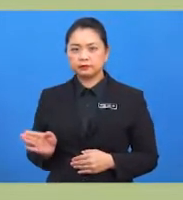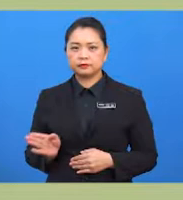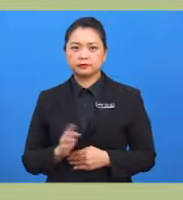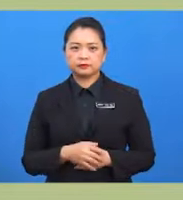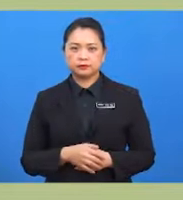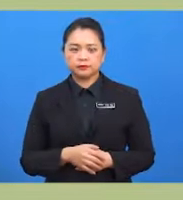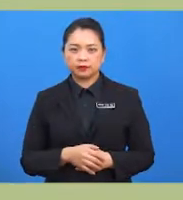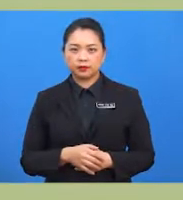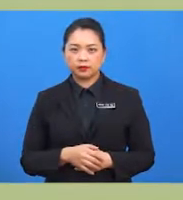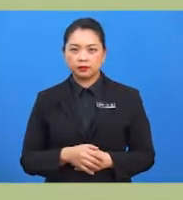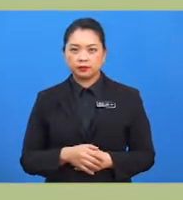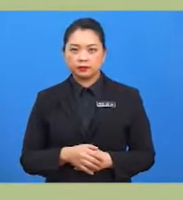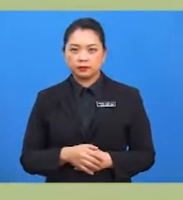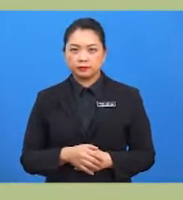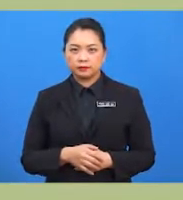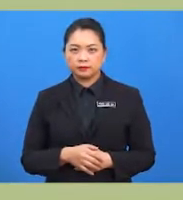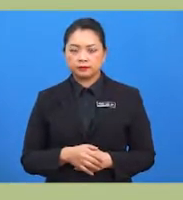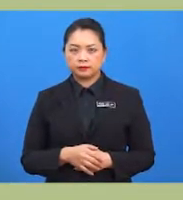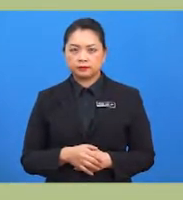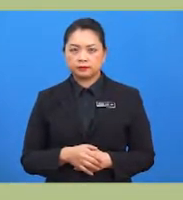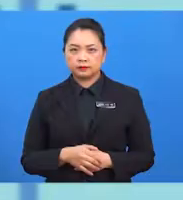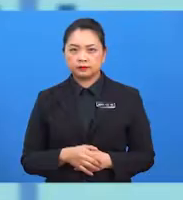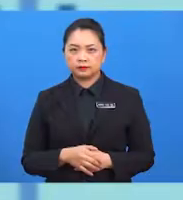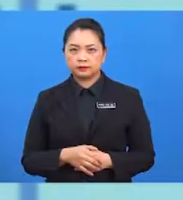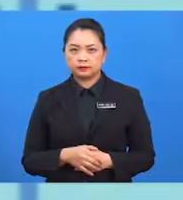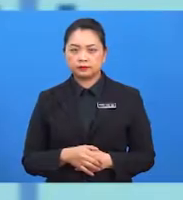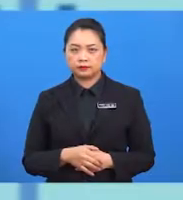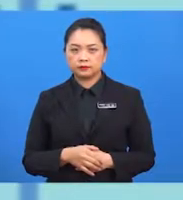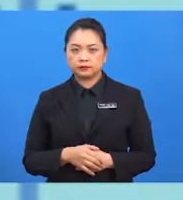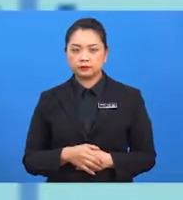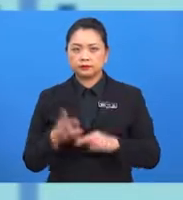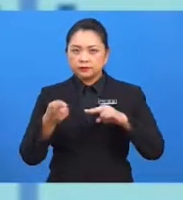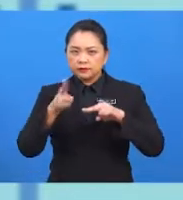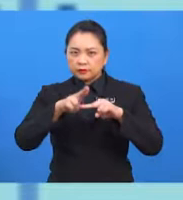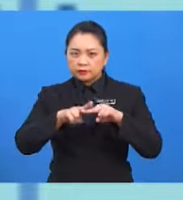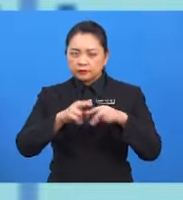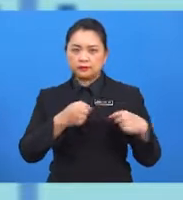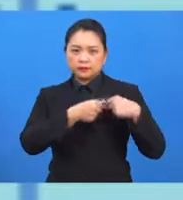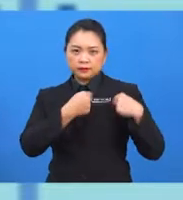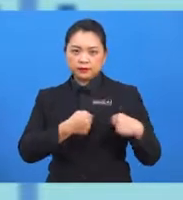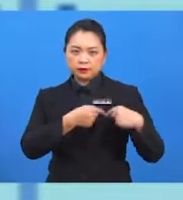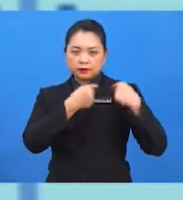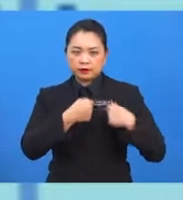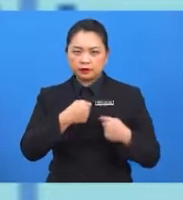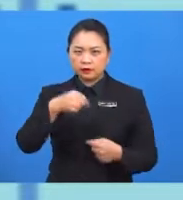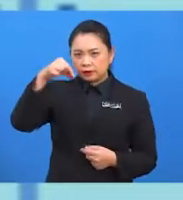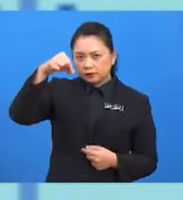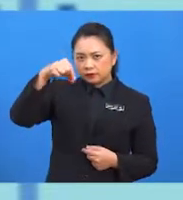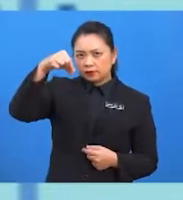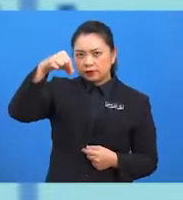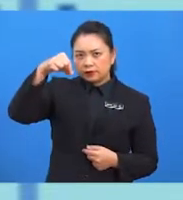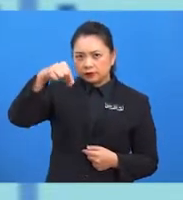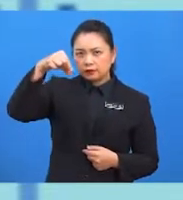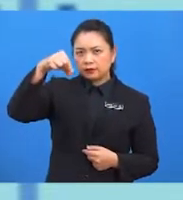singkatan isoelink perlu ditambah dengan berhati-hati setitik demi setitik